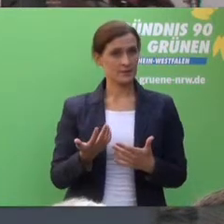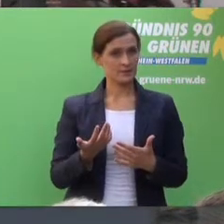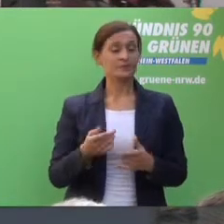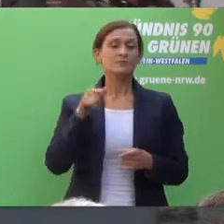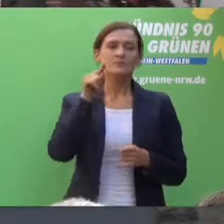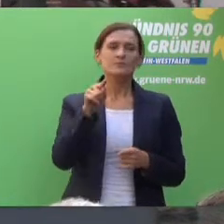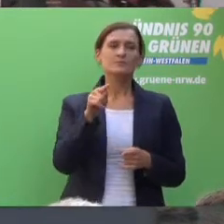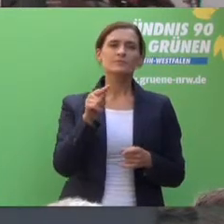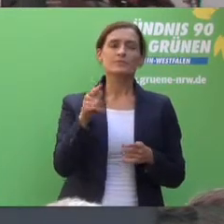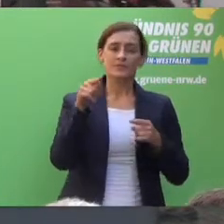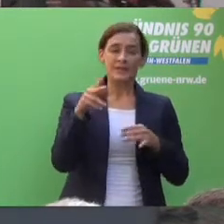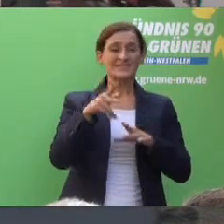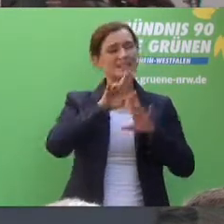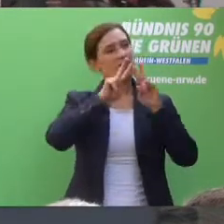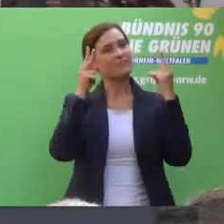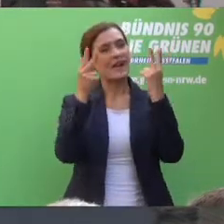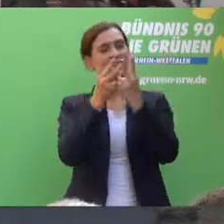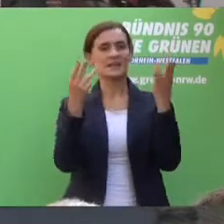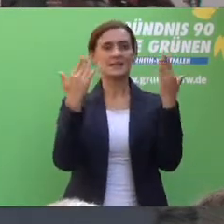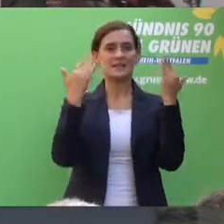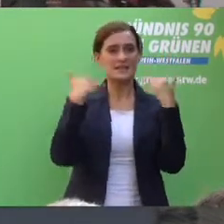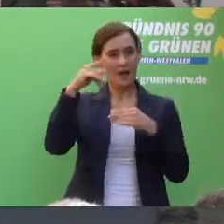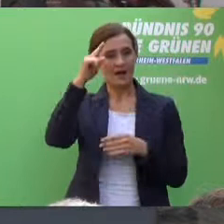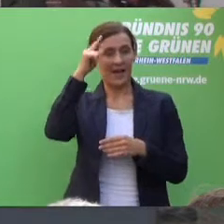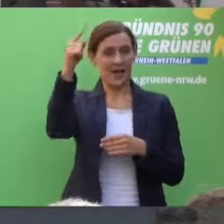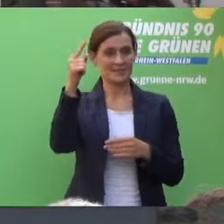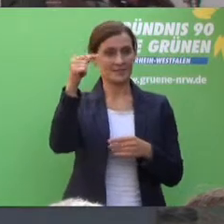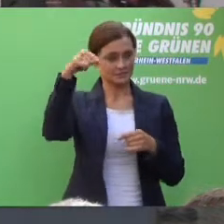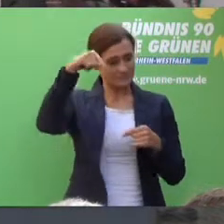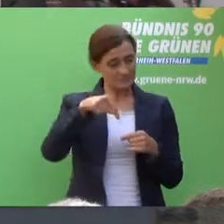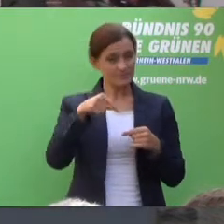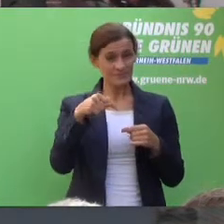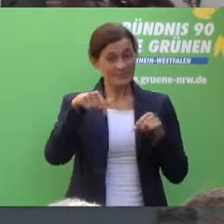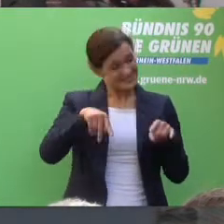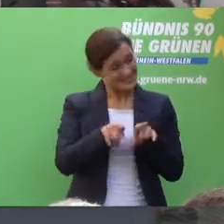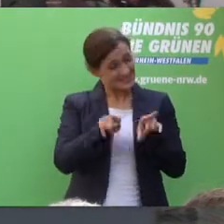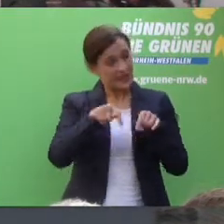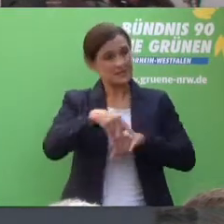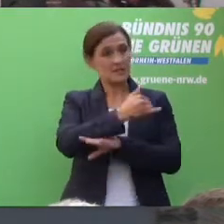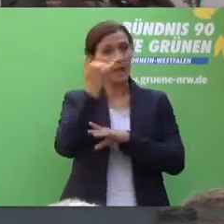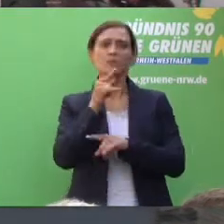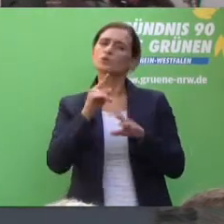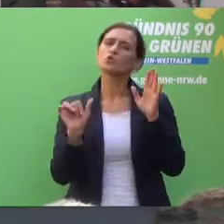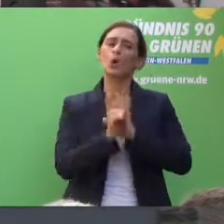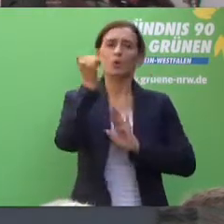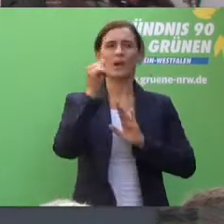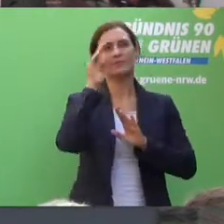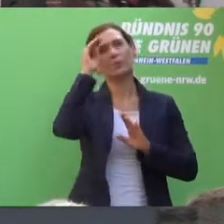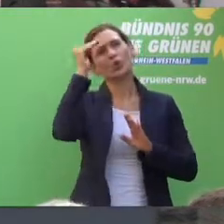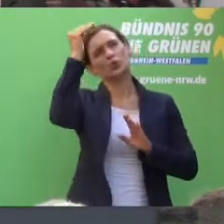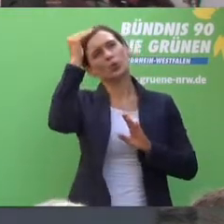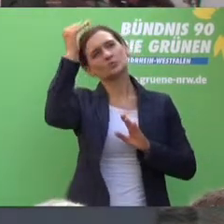wo der Weltklimarat erneut seine Prognosen ändern muss, weil